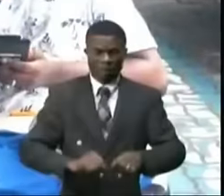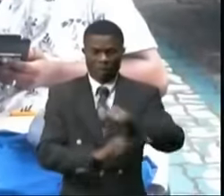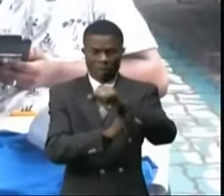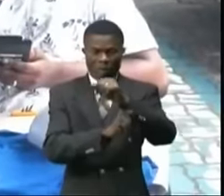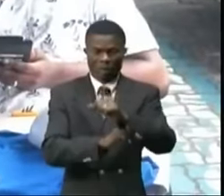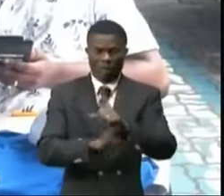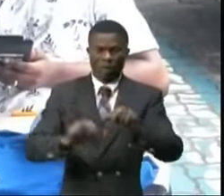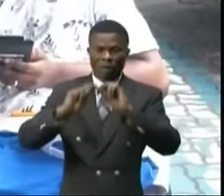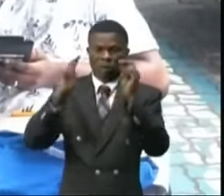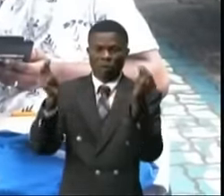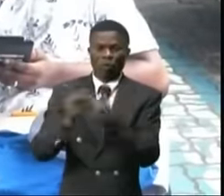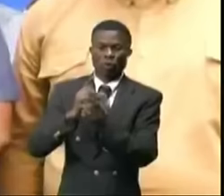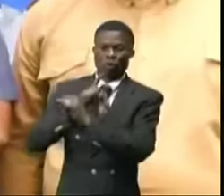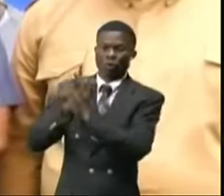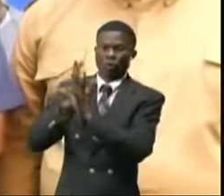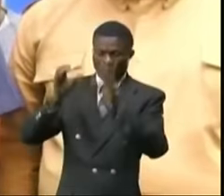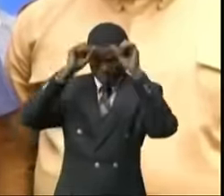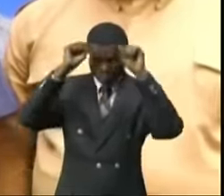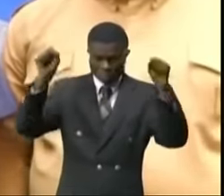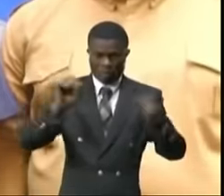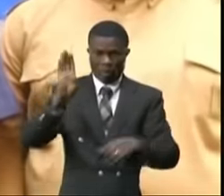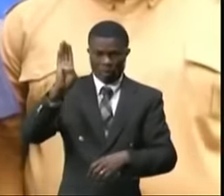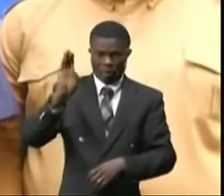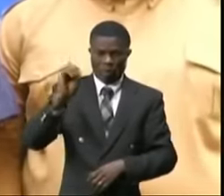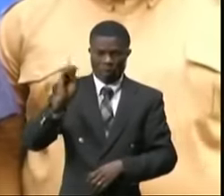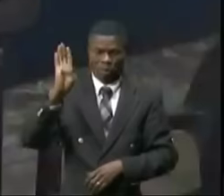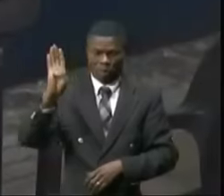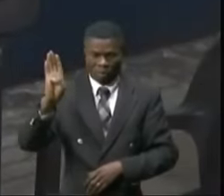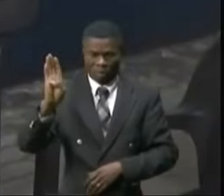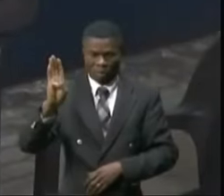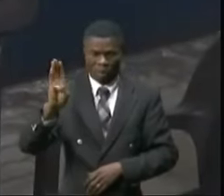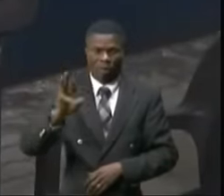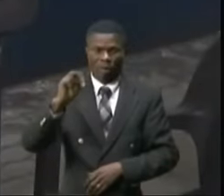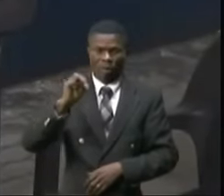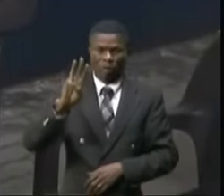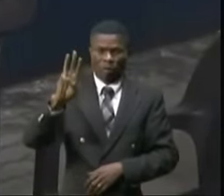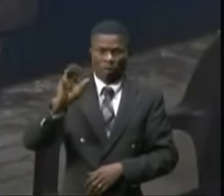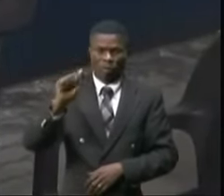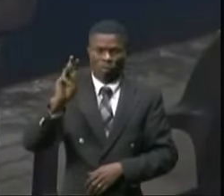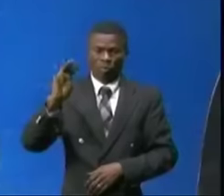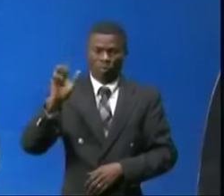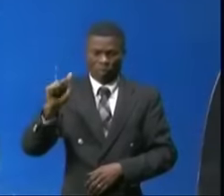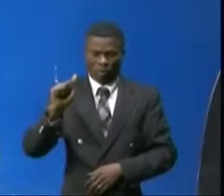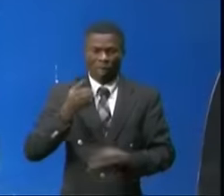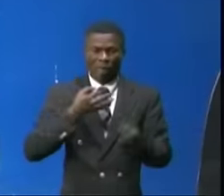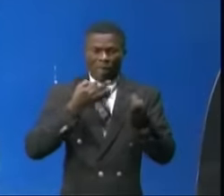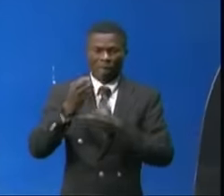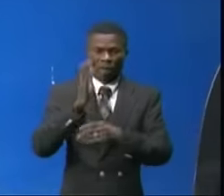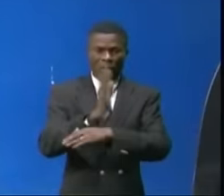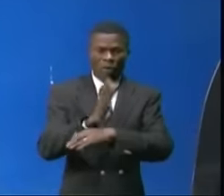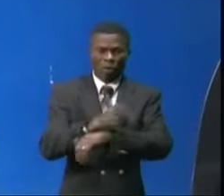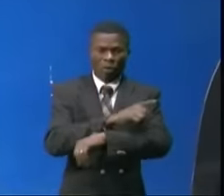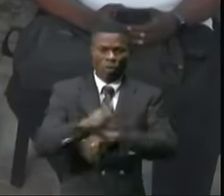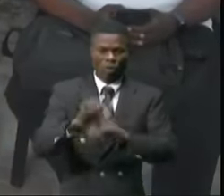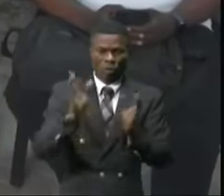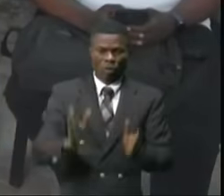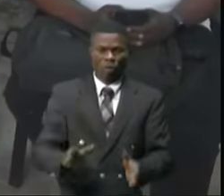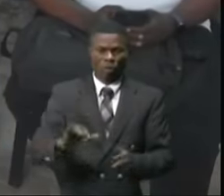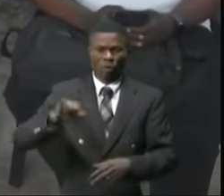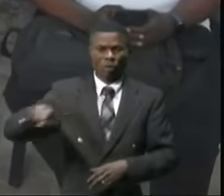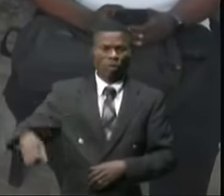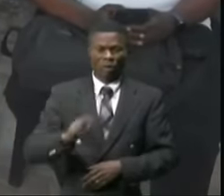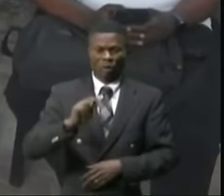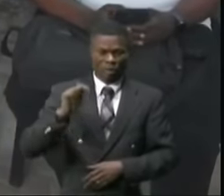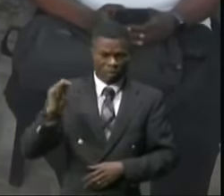par l'intersyndicale. Son président Bob Bibombe Mwamba en appelle au bon sens du président du conseil d'administration,